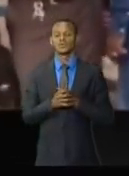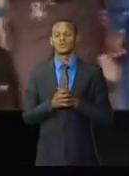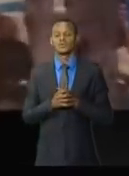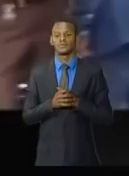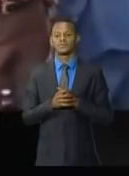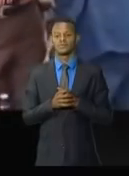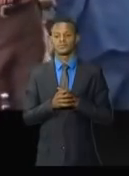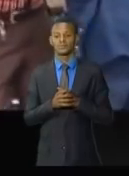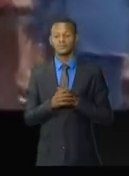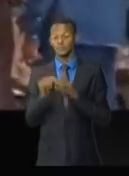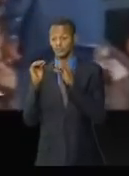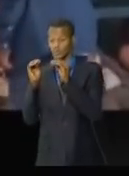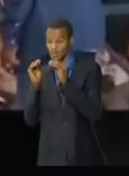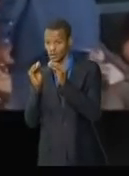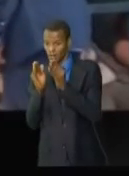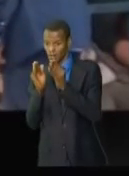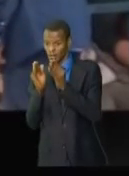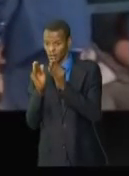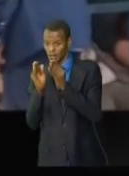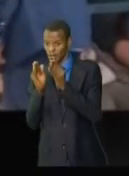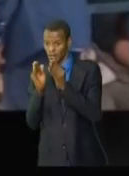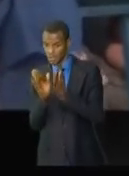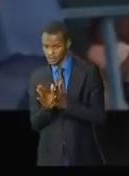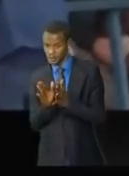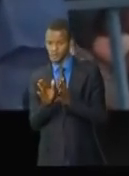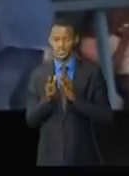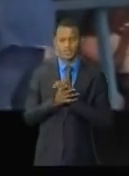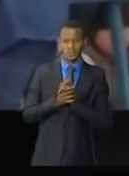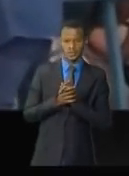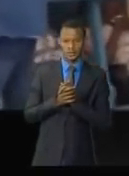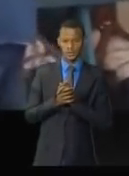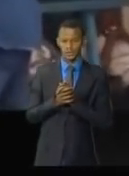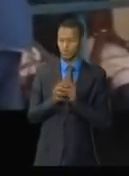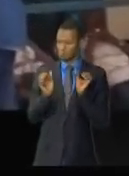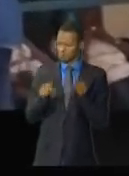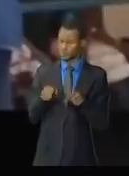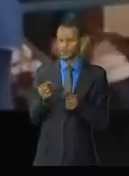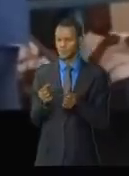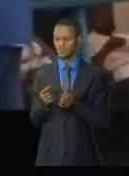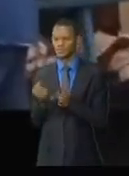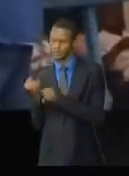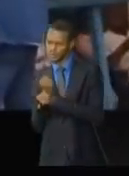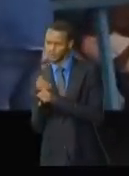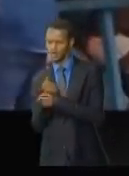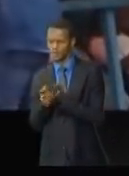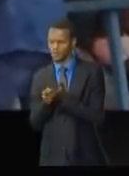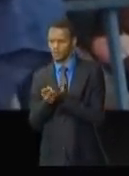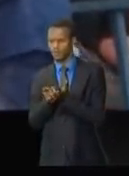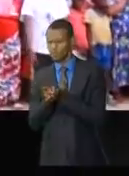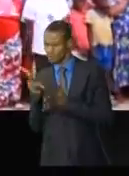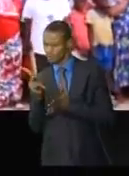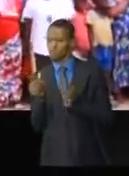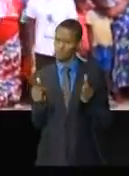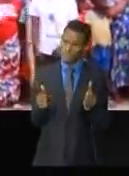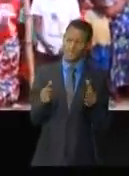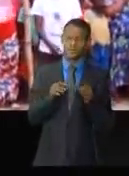walimu wapewe pesa yao vizuri. Watu wote wakazi walipe mzuri